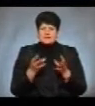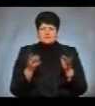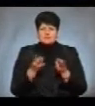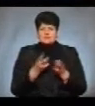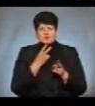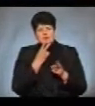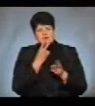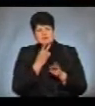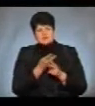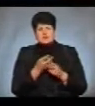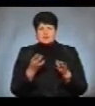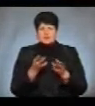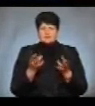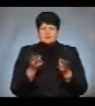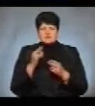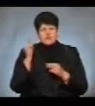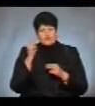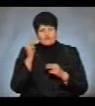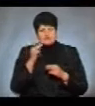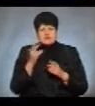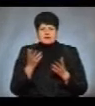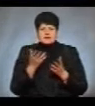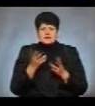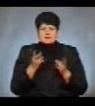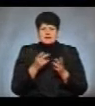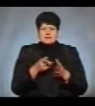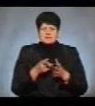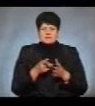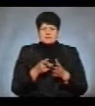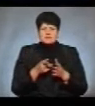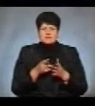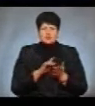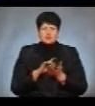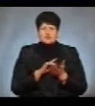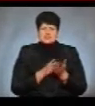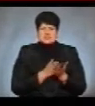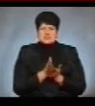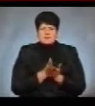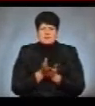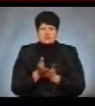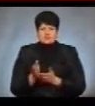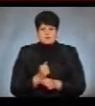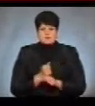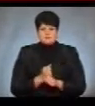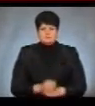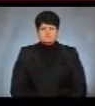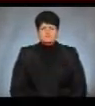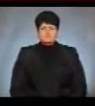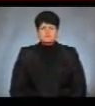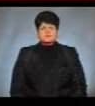на які потрібно дивитися, які потрібно вивчати і до яких треба прокладати туристичні маршрути.